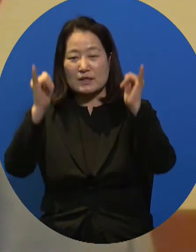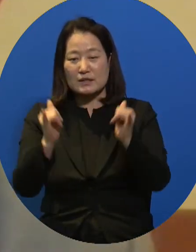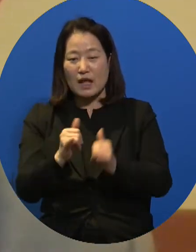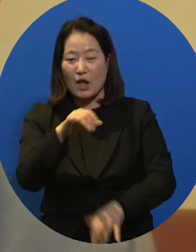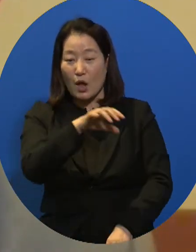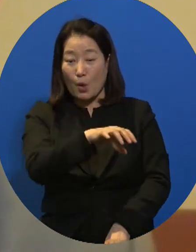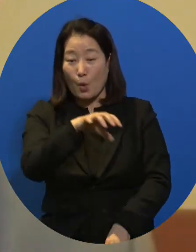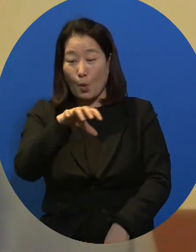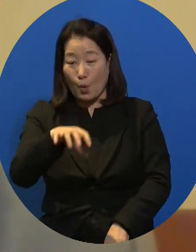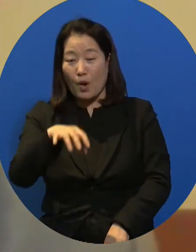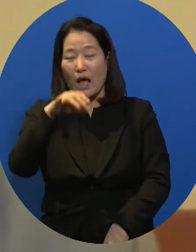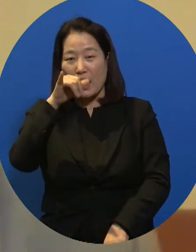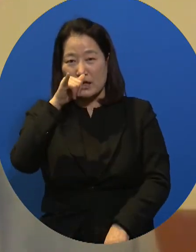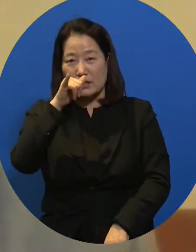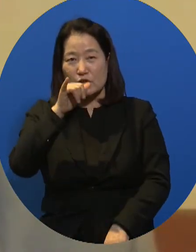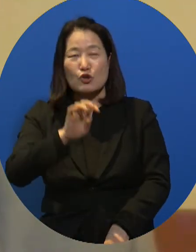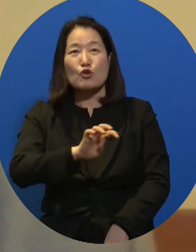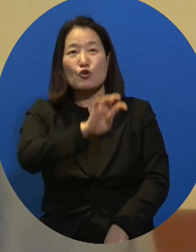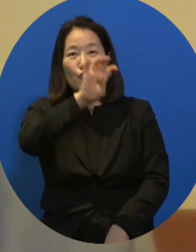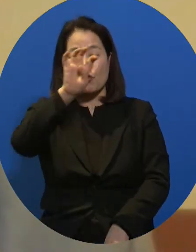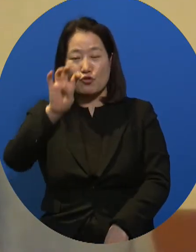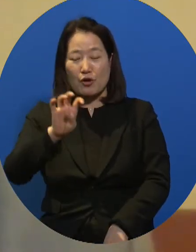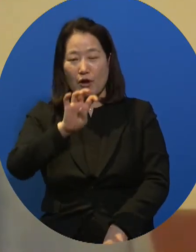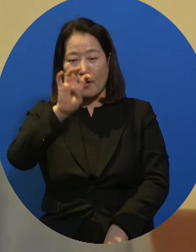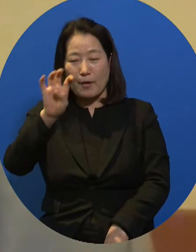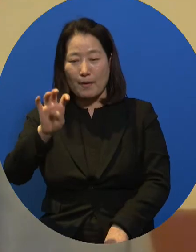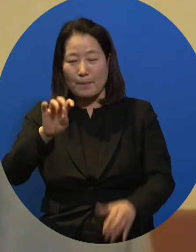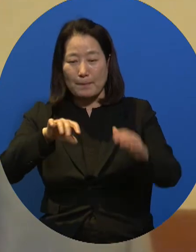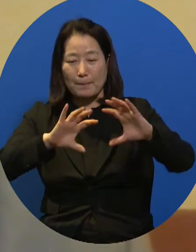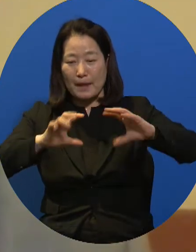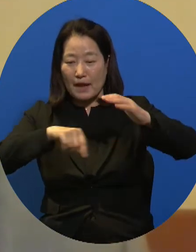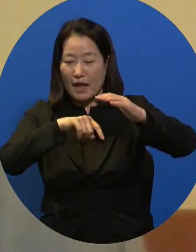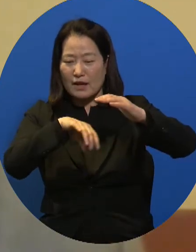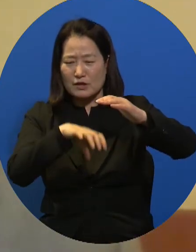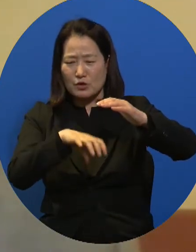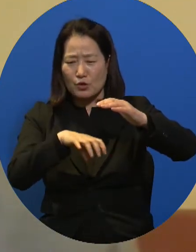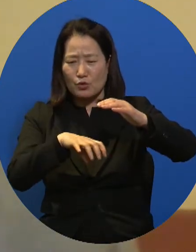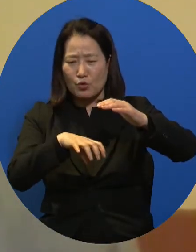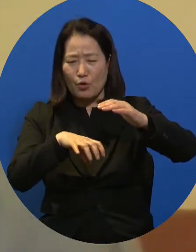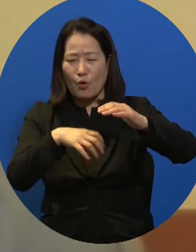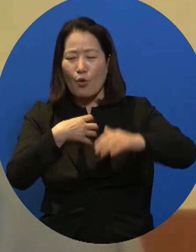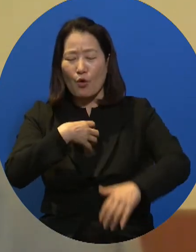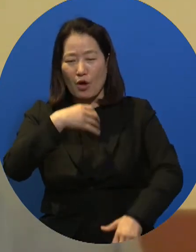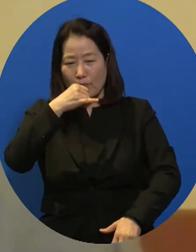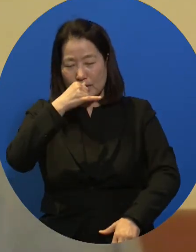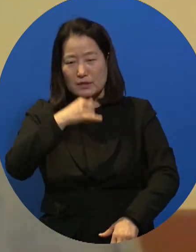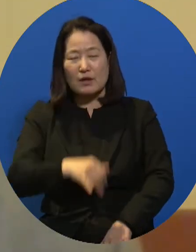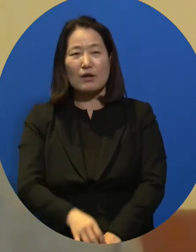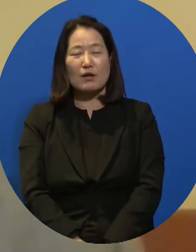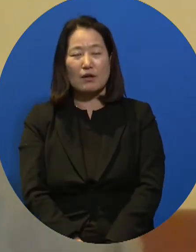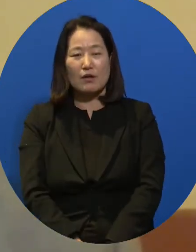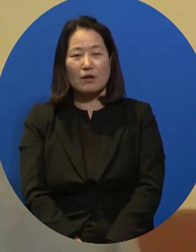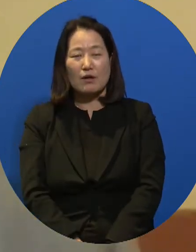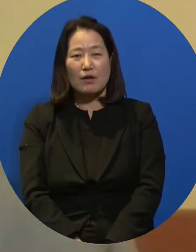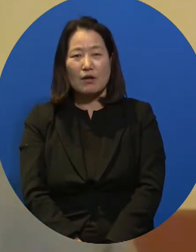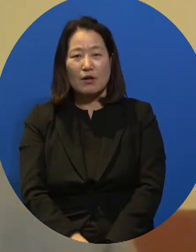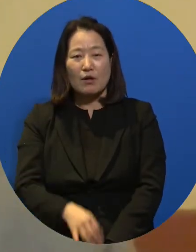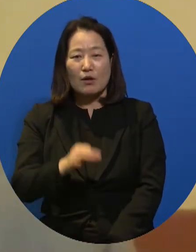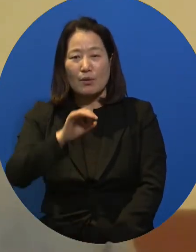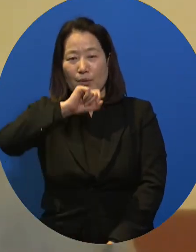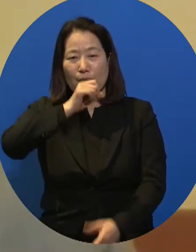시민사회 영역은 최근 유럽에서 많이 위협받고 있습니다. 지속적으로 포퓰리즘이 강세를